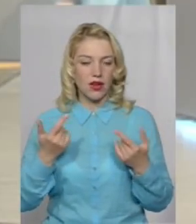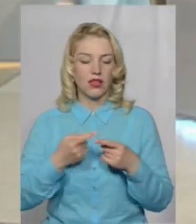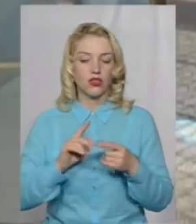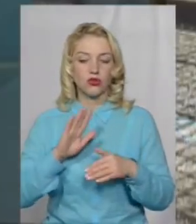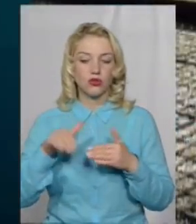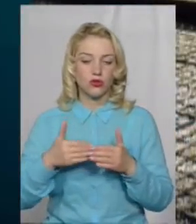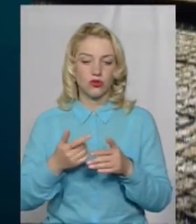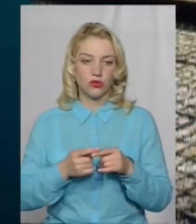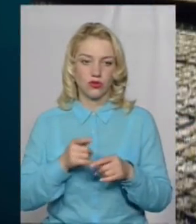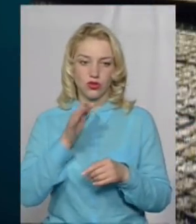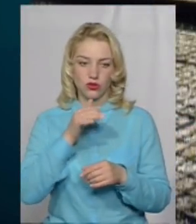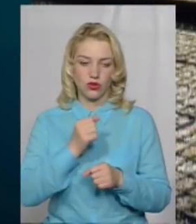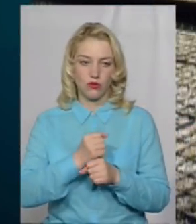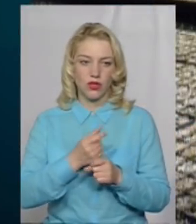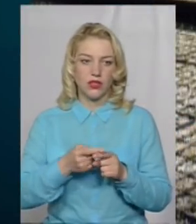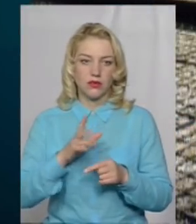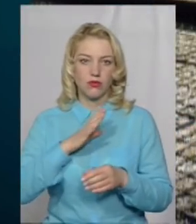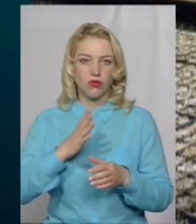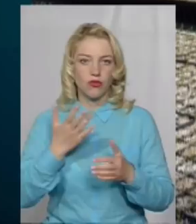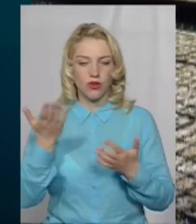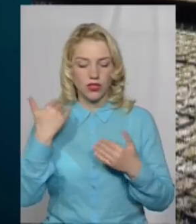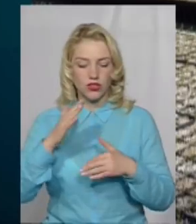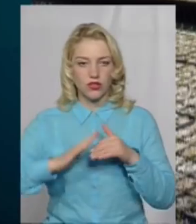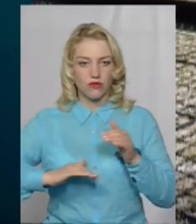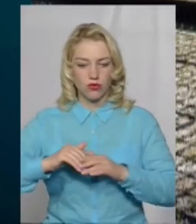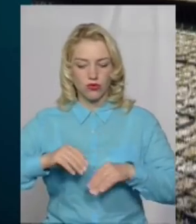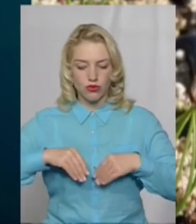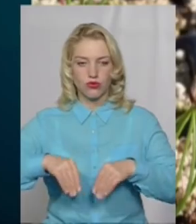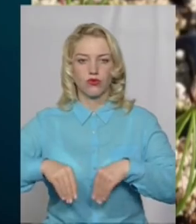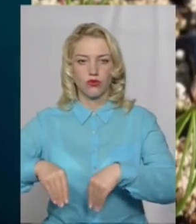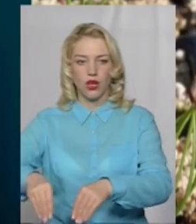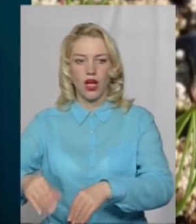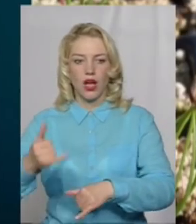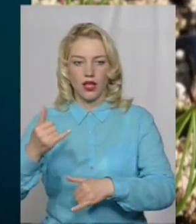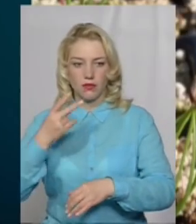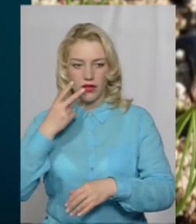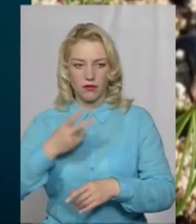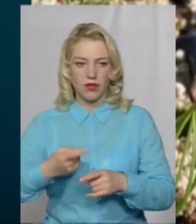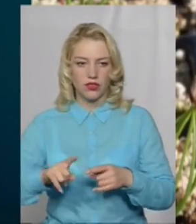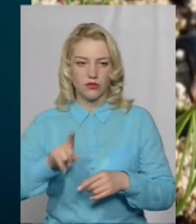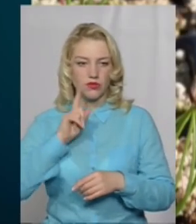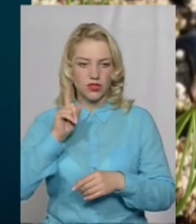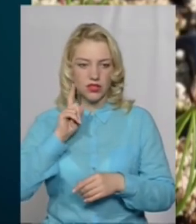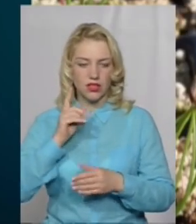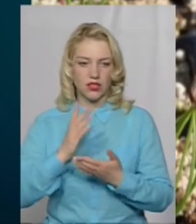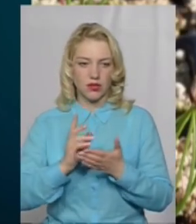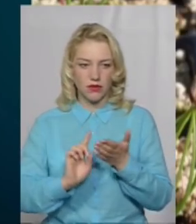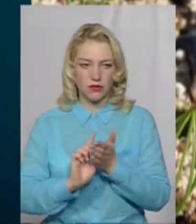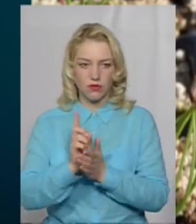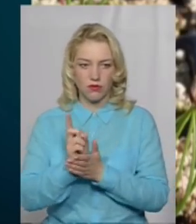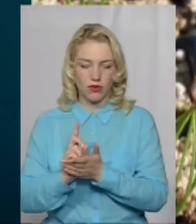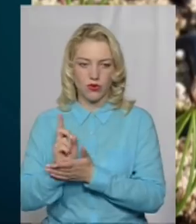робилось до цього часу, це все, як правило, вручну виконувалось. От. А ця лінія дає...